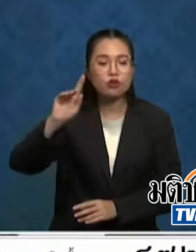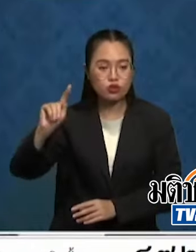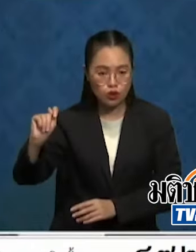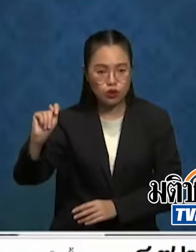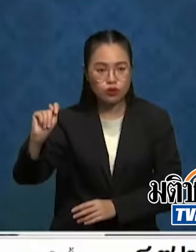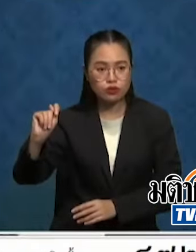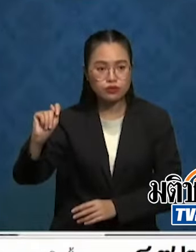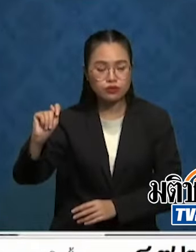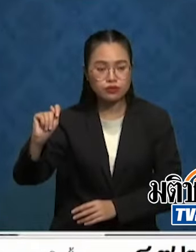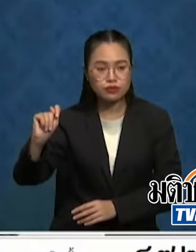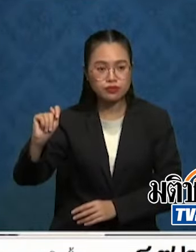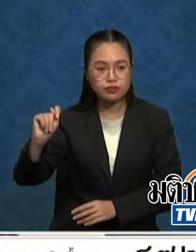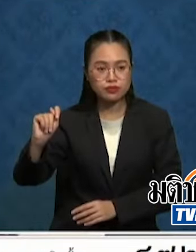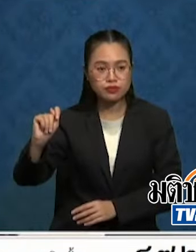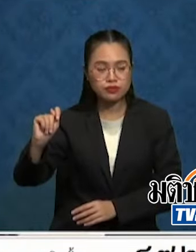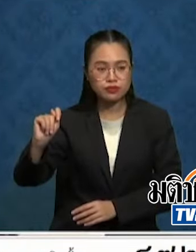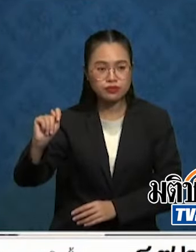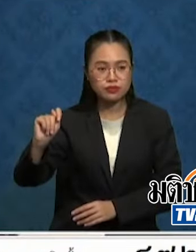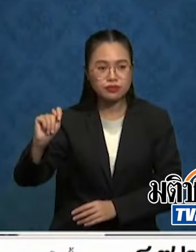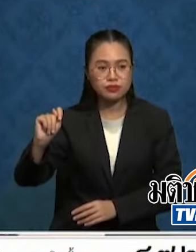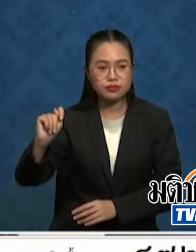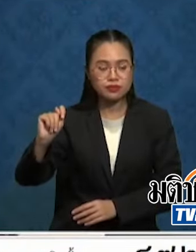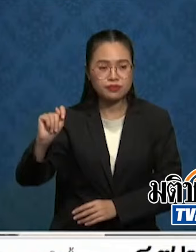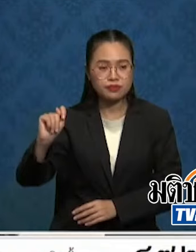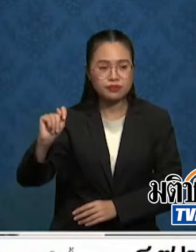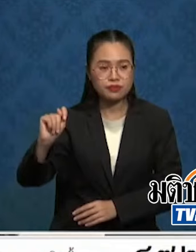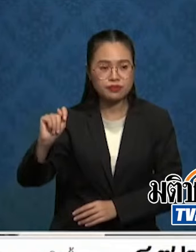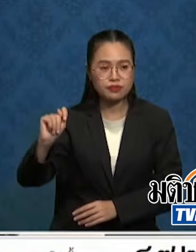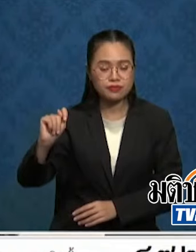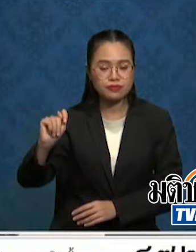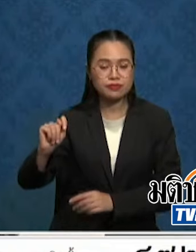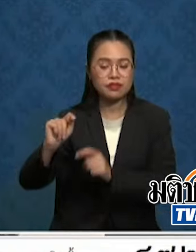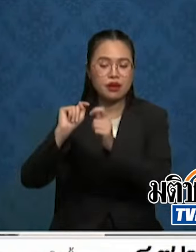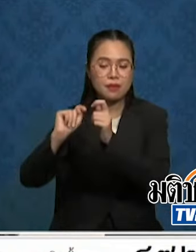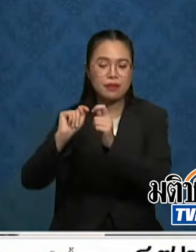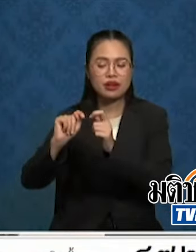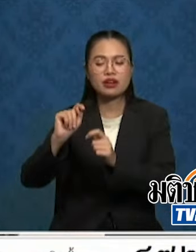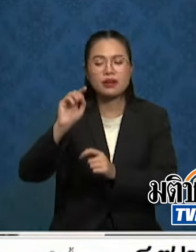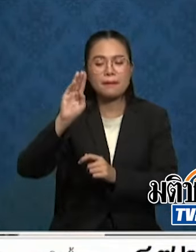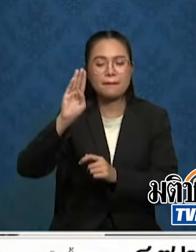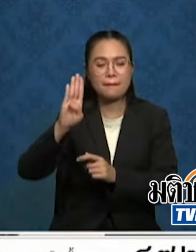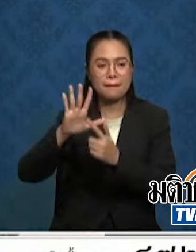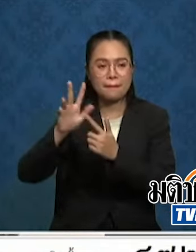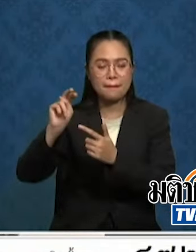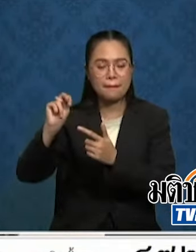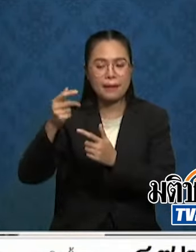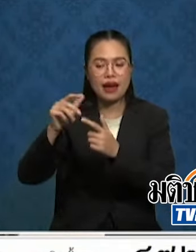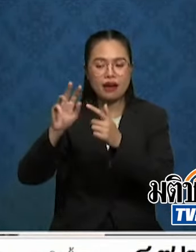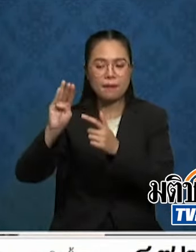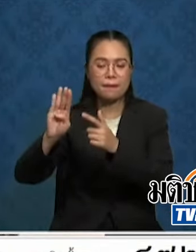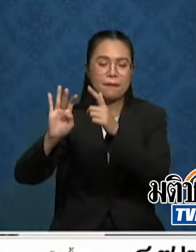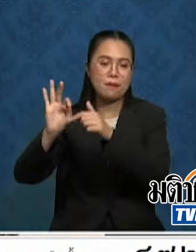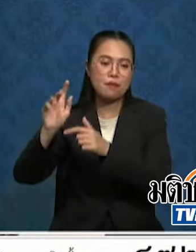ลอบต.บางเพียงอำเภอบางบ่อและองค์การบริหารส่วนจังหวัดสมุทรปรา